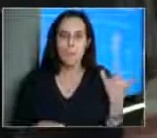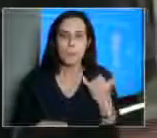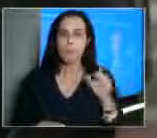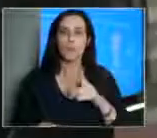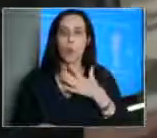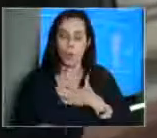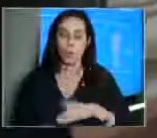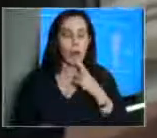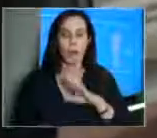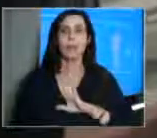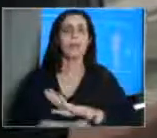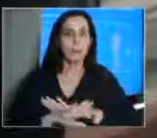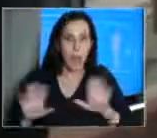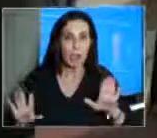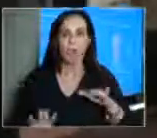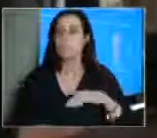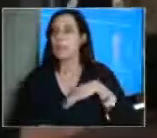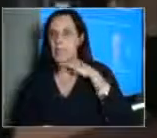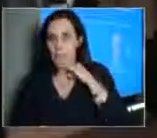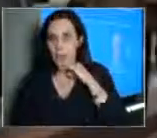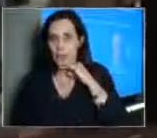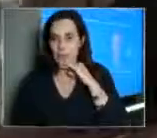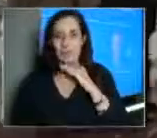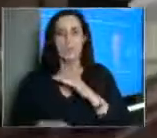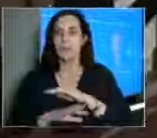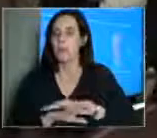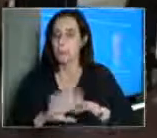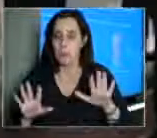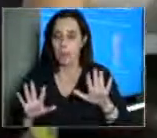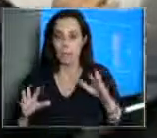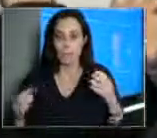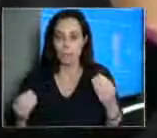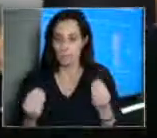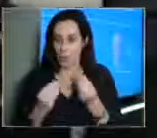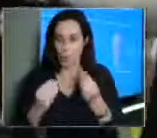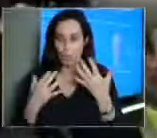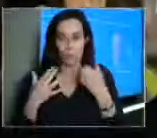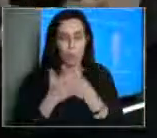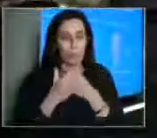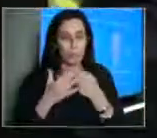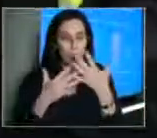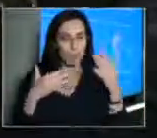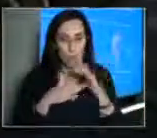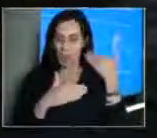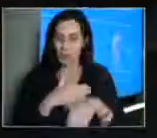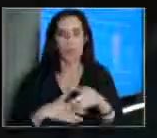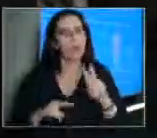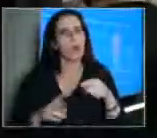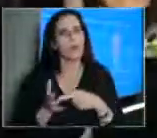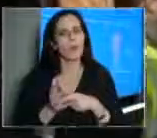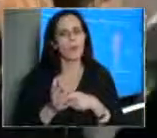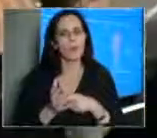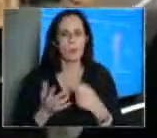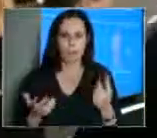ירצה לומר, די, מספיק, בלי שפרשה מסוימת תתברר עצומה, יהיה לנו עכשיו מין שם